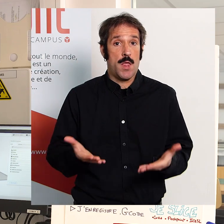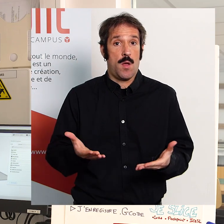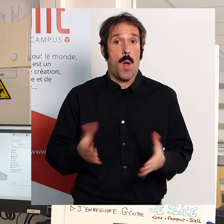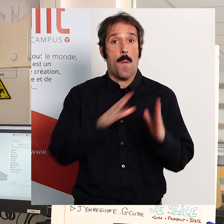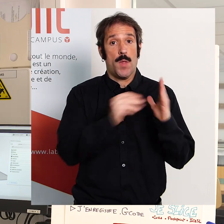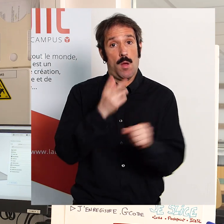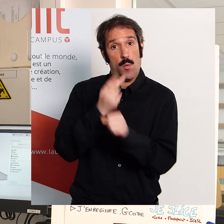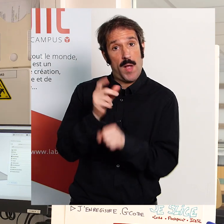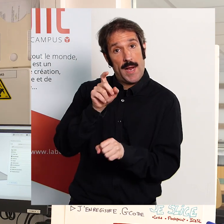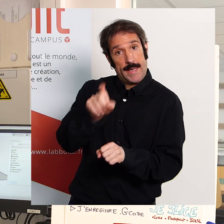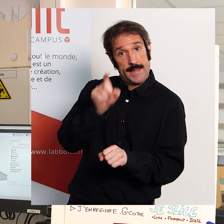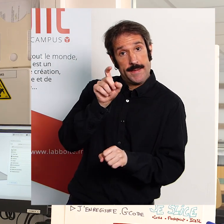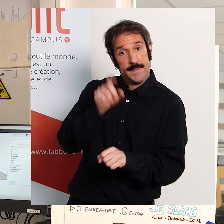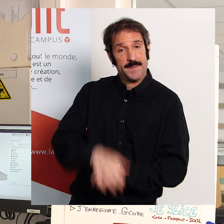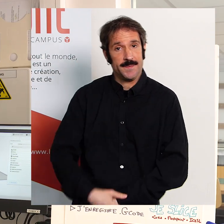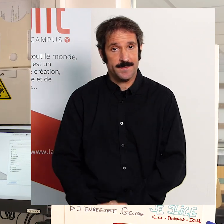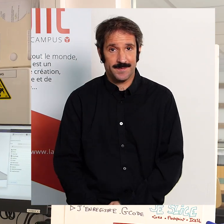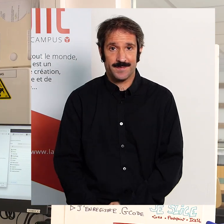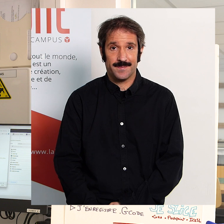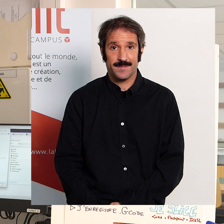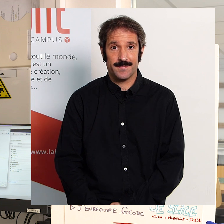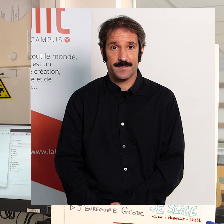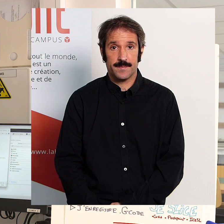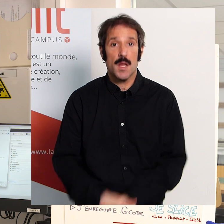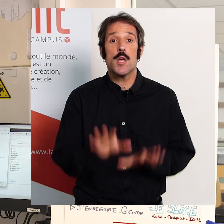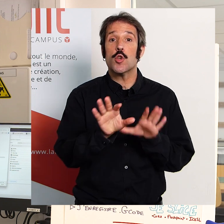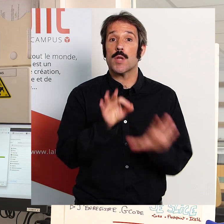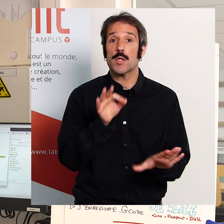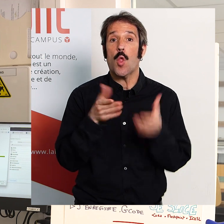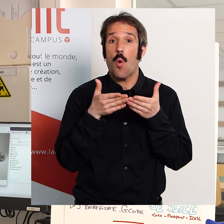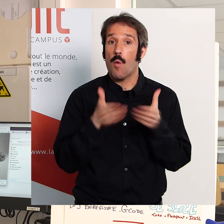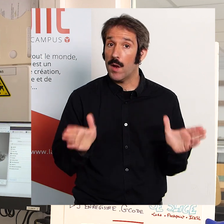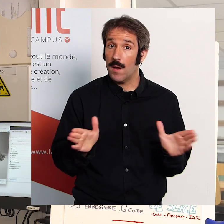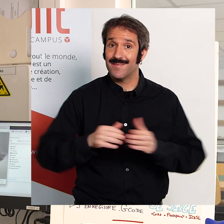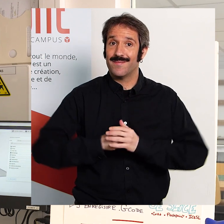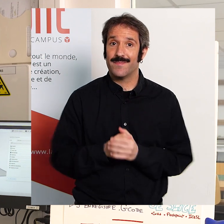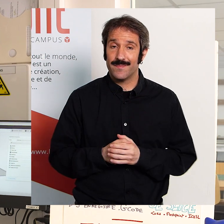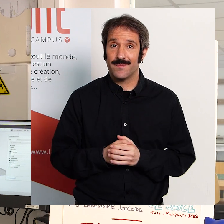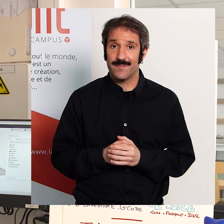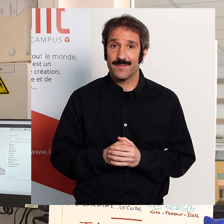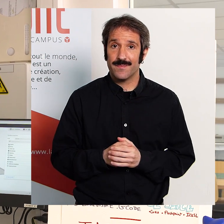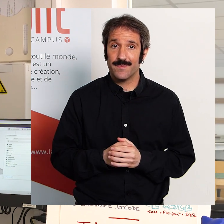Donc je vais aller charger mon modèle en cliquant sur le bouton. Hop, je le sélectionne, ouvrir.